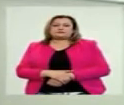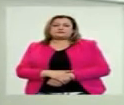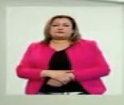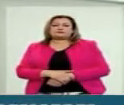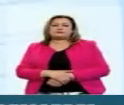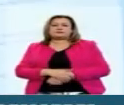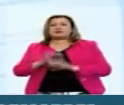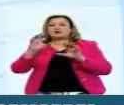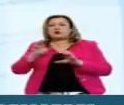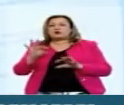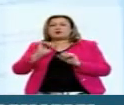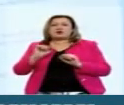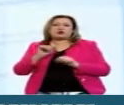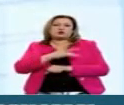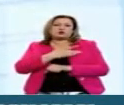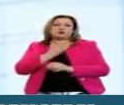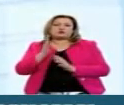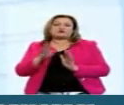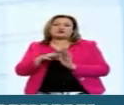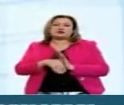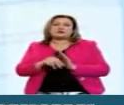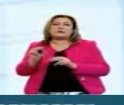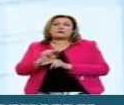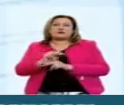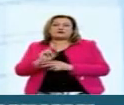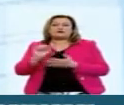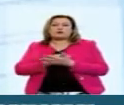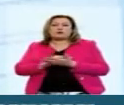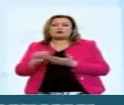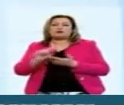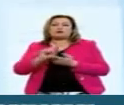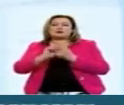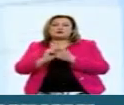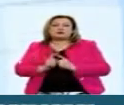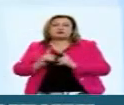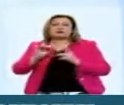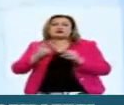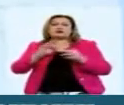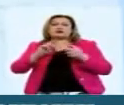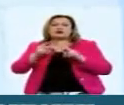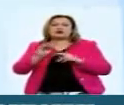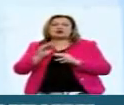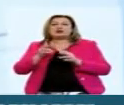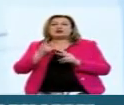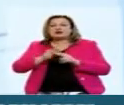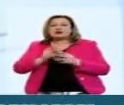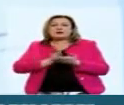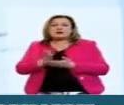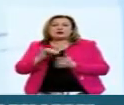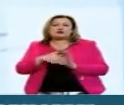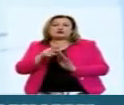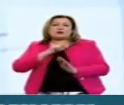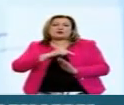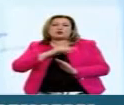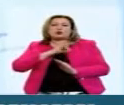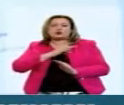Адвокаты қызметтер бойынша заңға өзгертулер енгізілмек. Қазір бұл құжат үкімет қарауына жіберілді. Заң жобасы құқықтанушылардың жұмысын